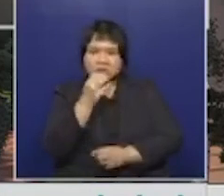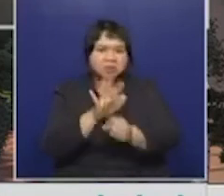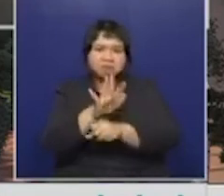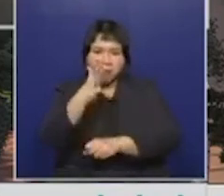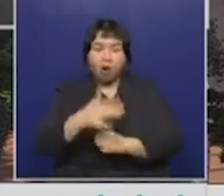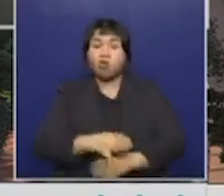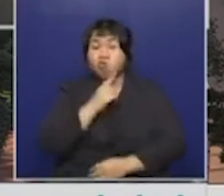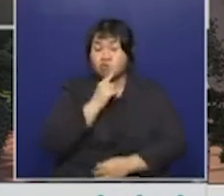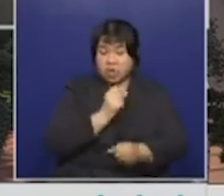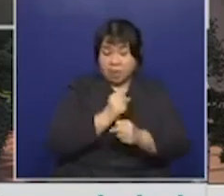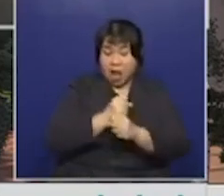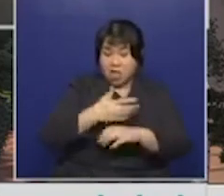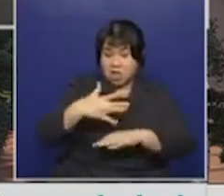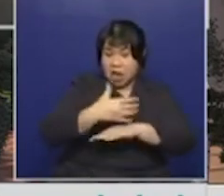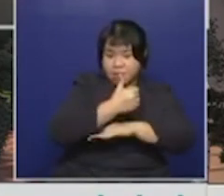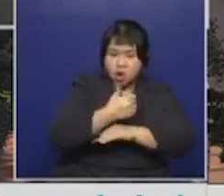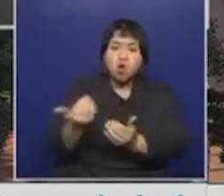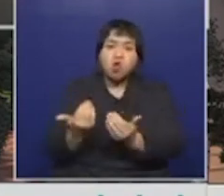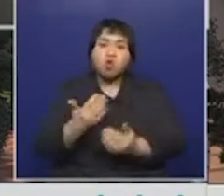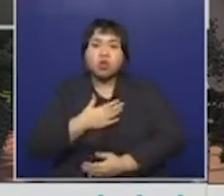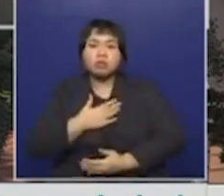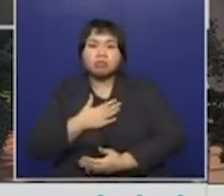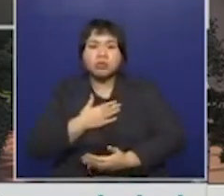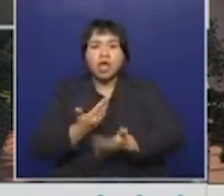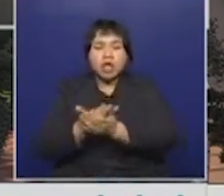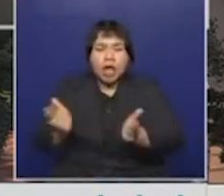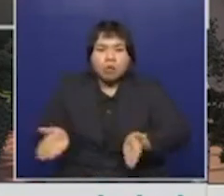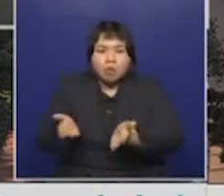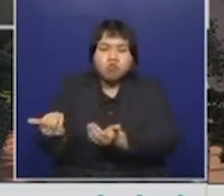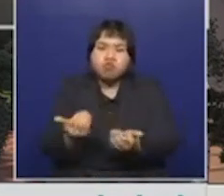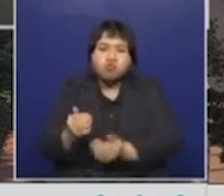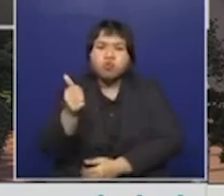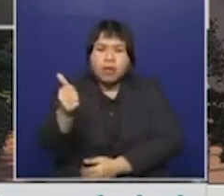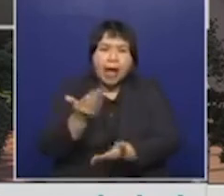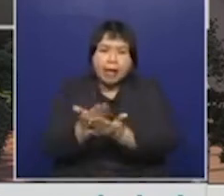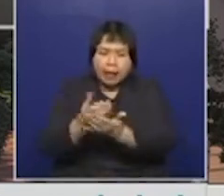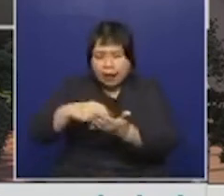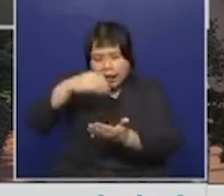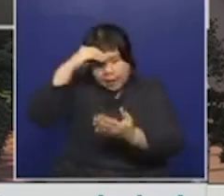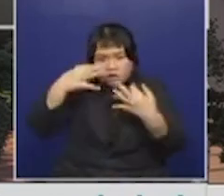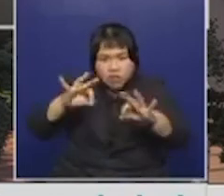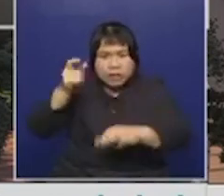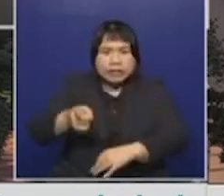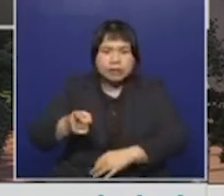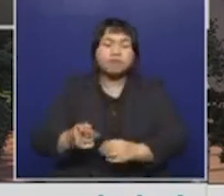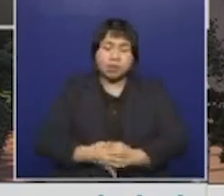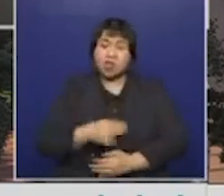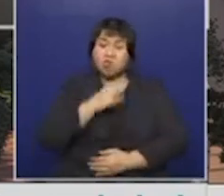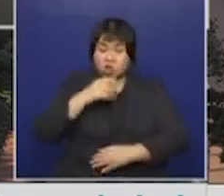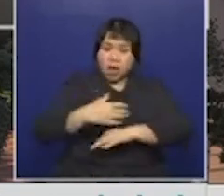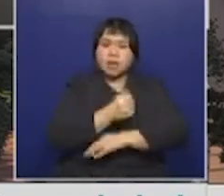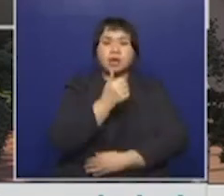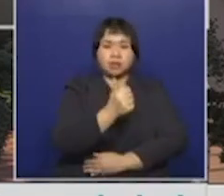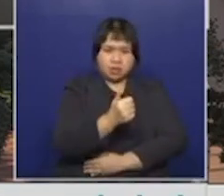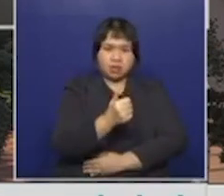ถ้าการเมืองดีลูกของฉันคงได้รับเงินอุดหนุนเด็กทั่วหน้าและได้เรียนฟรีที่ 4สิ่งถ้าการเมือง